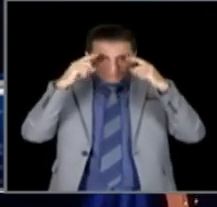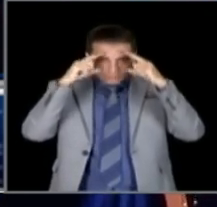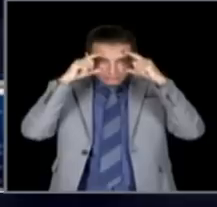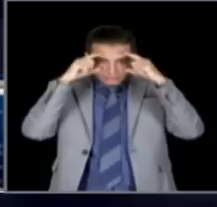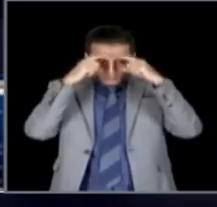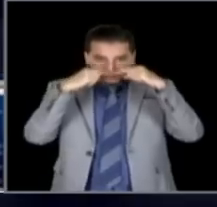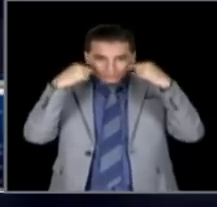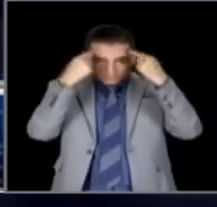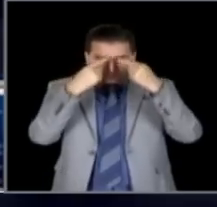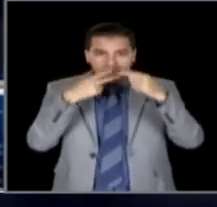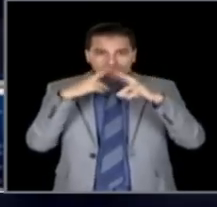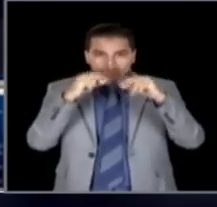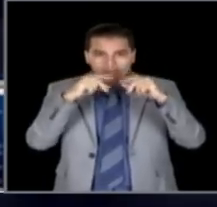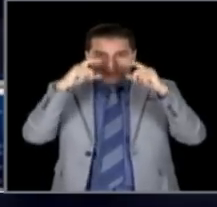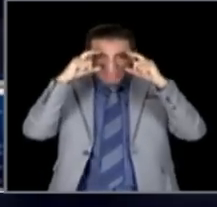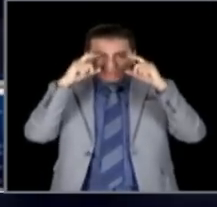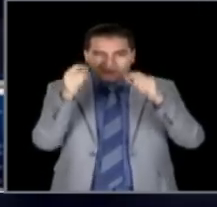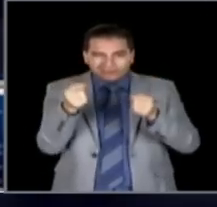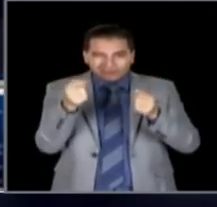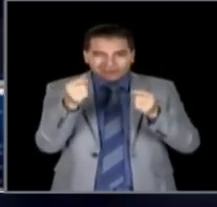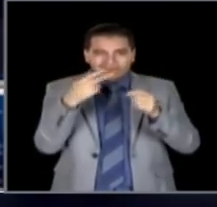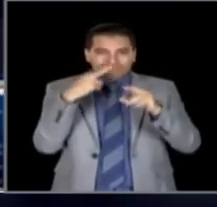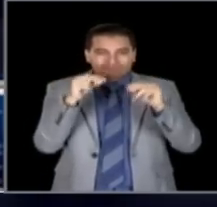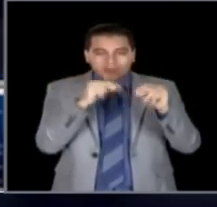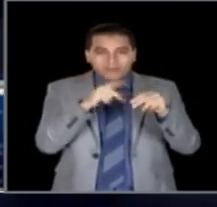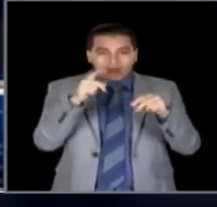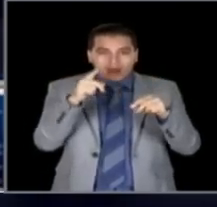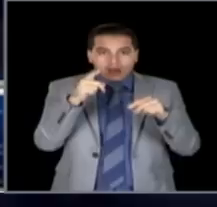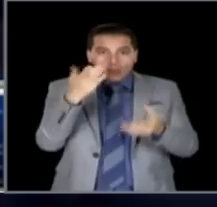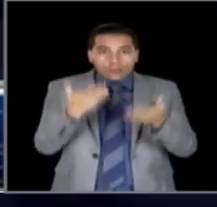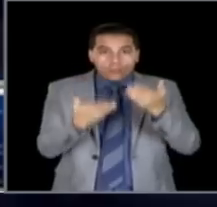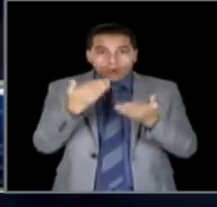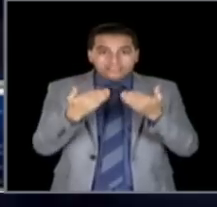اللي بتشبه النظارات الكبيرة. وزن الذكر